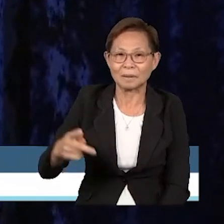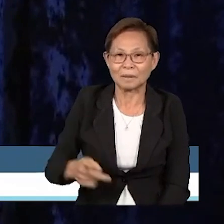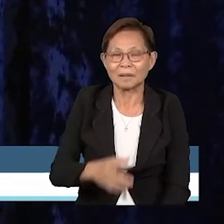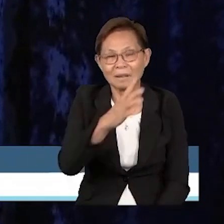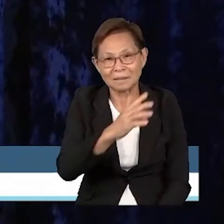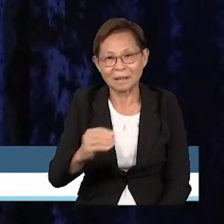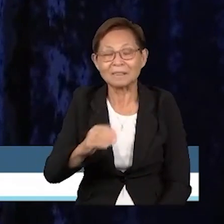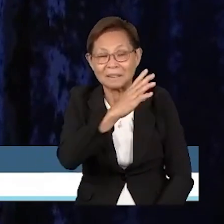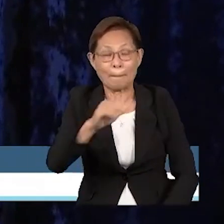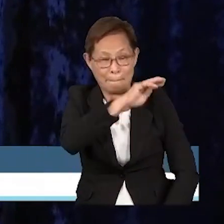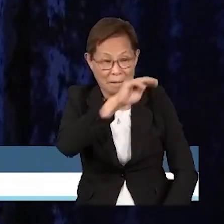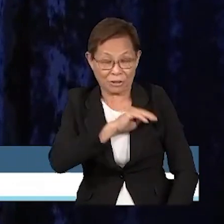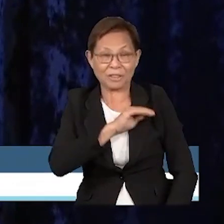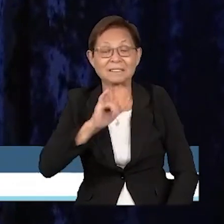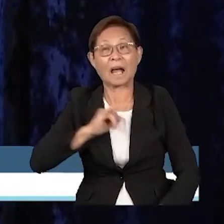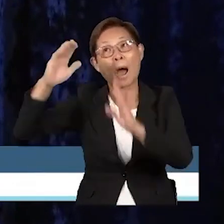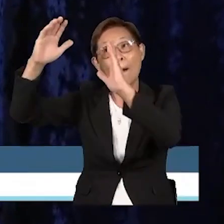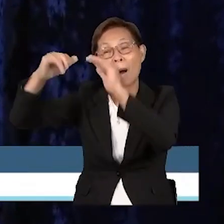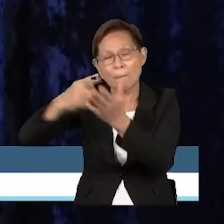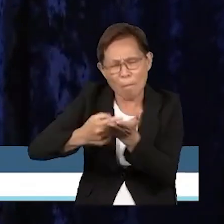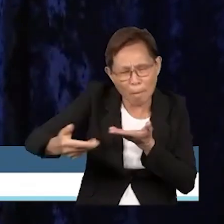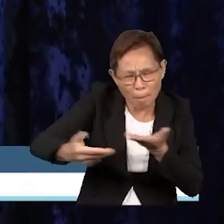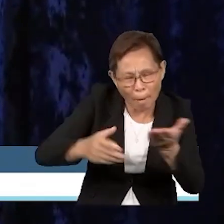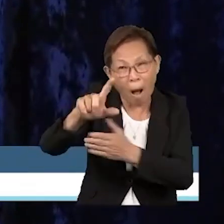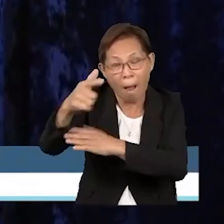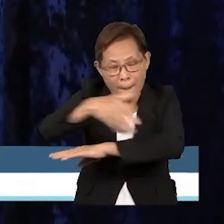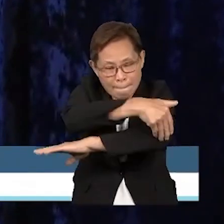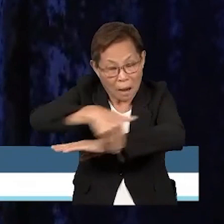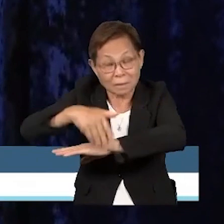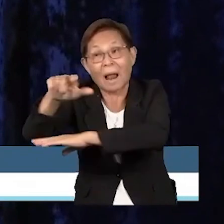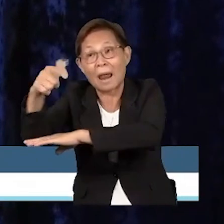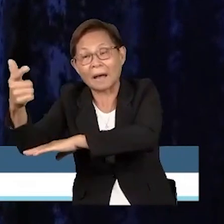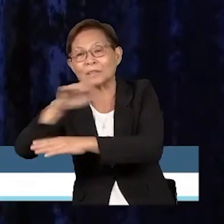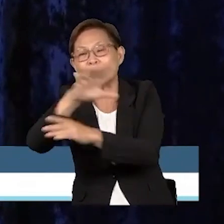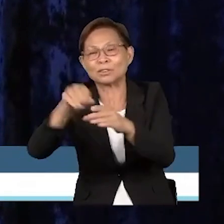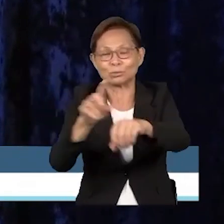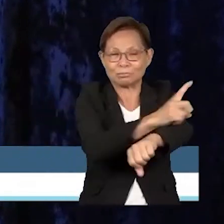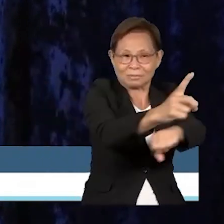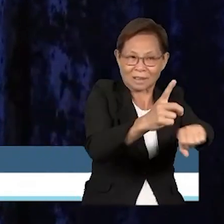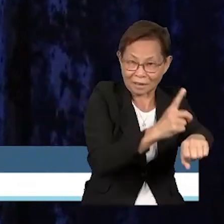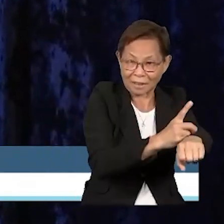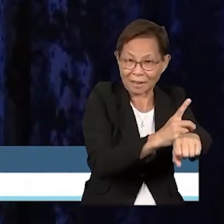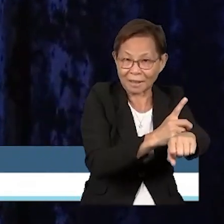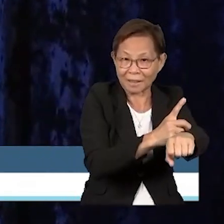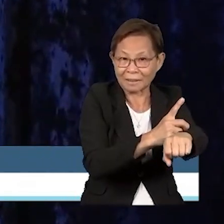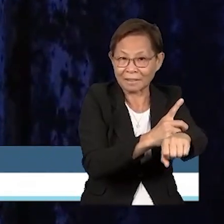Saya juga berharap negosiasi perbatasan lainnya, termasuk di darat,